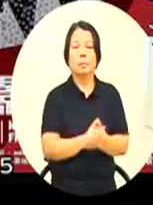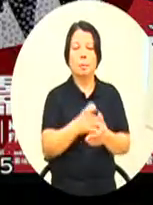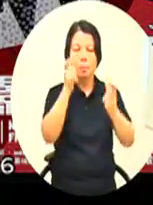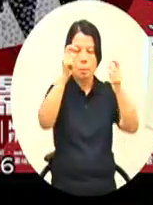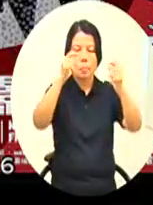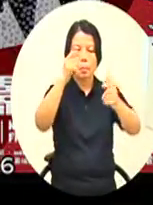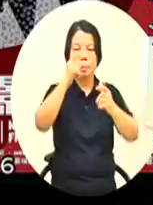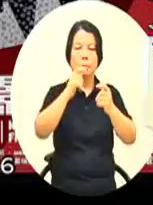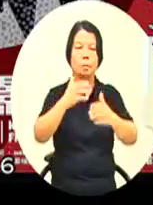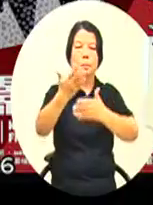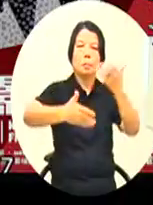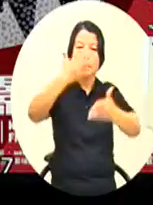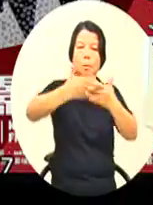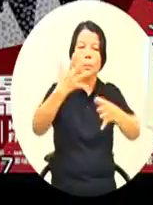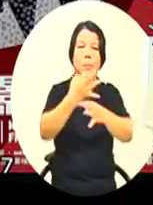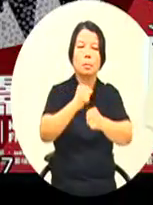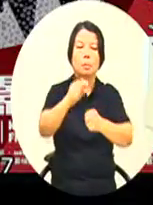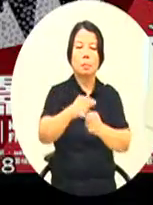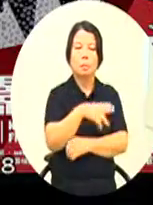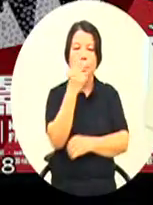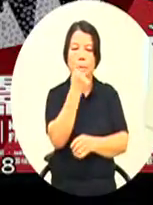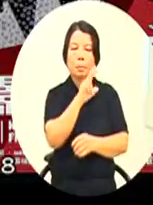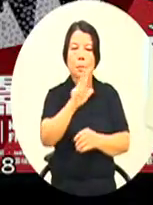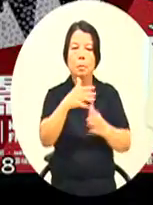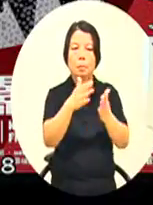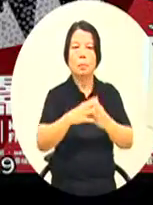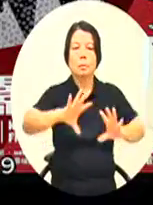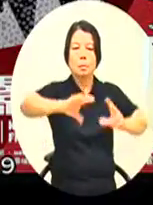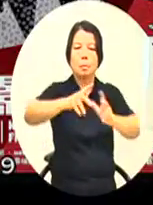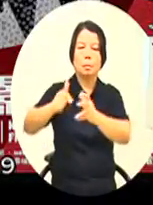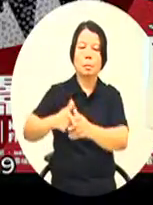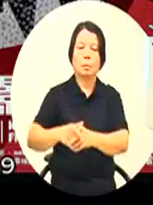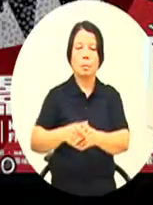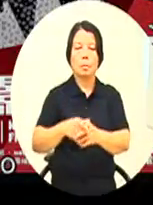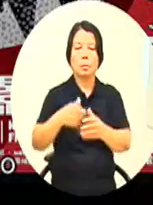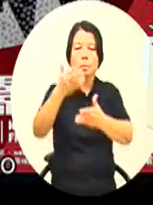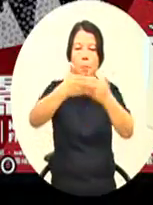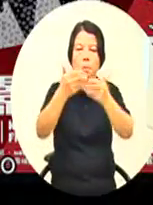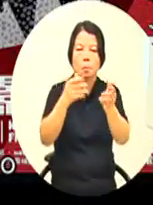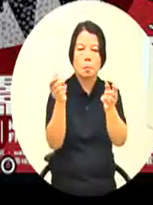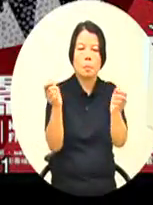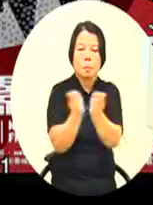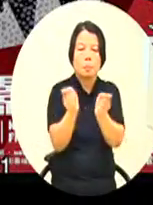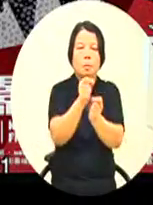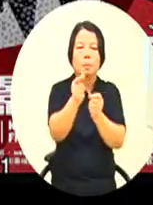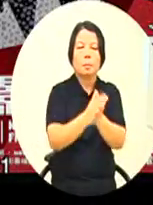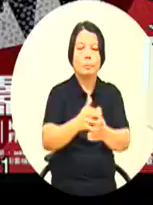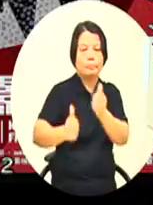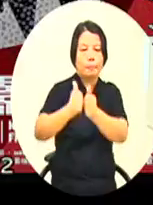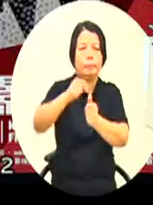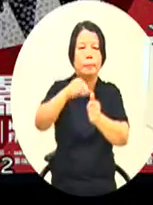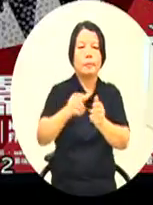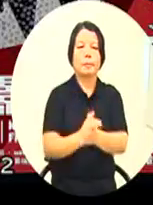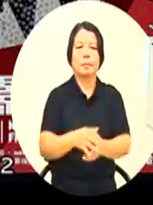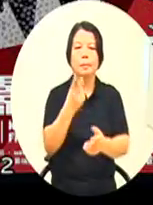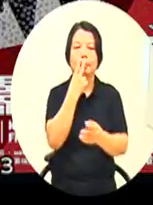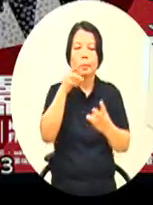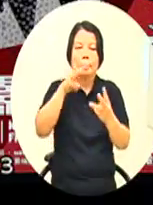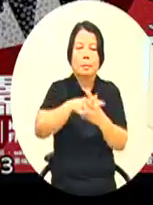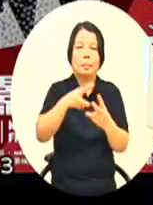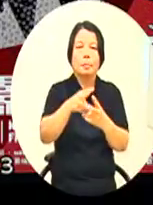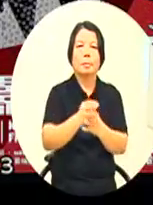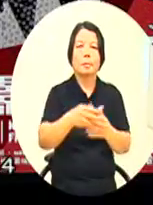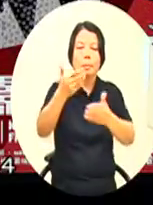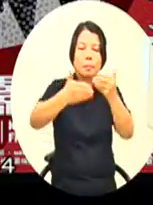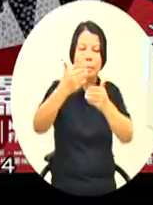电影节有个非常有具有特色的国际短片竞赛哦，它现在目前是亚洲第二大的短片